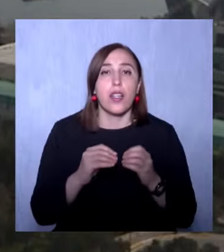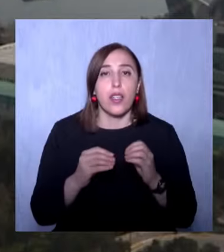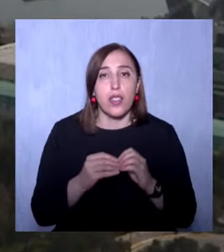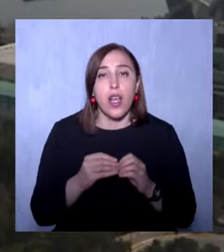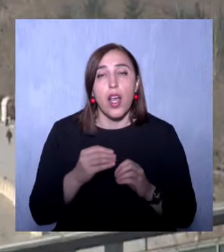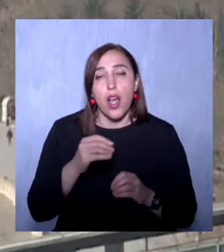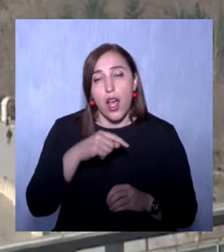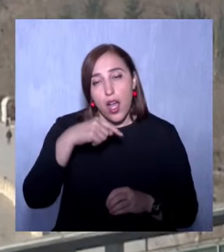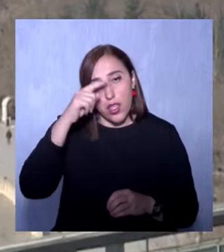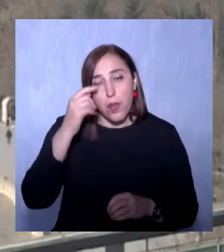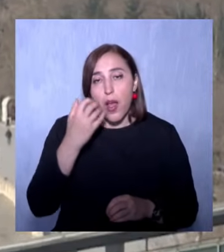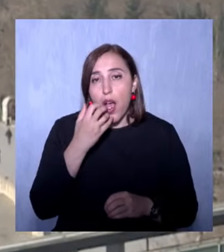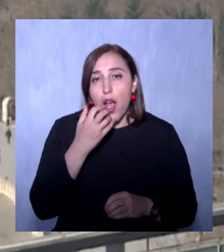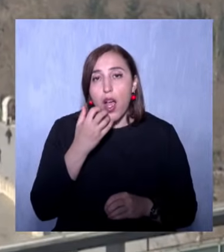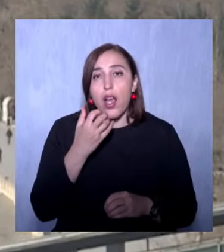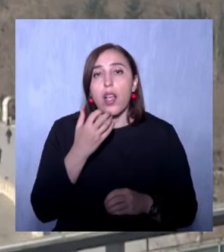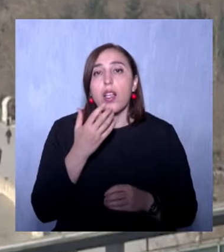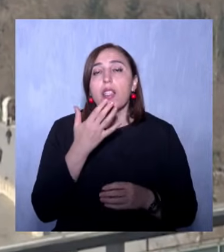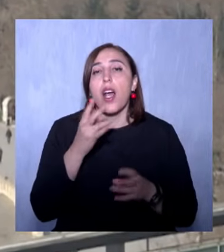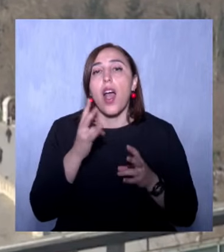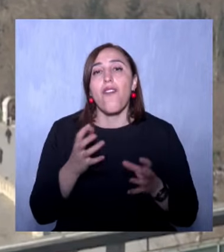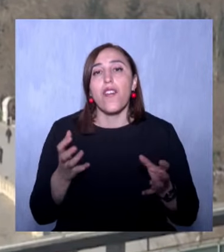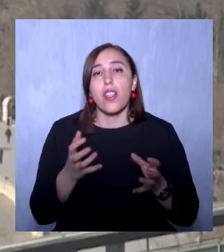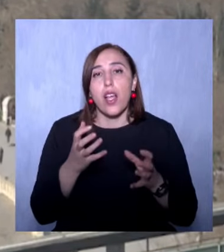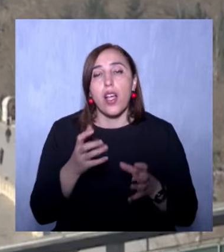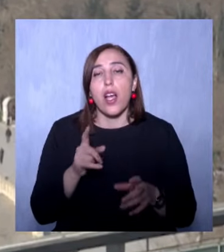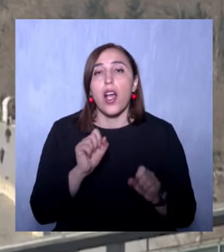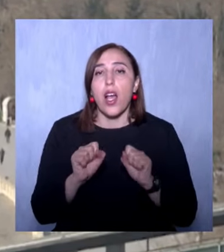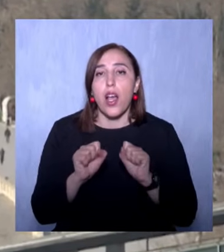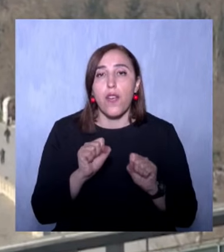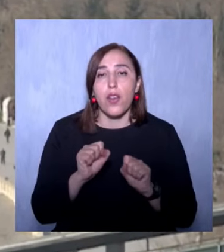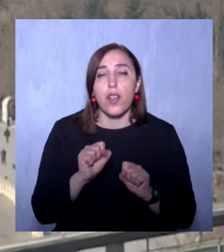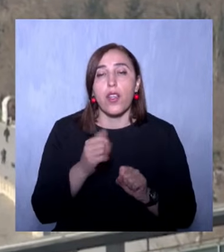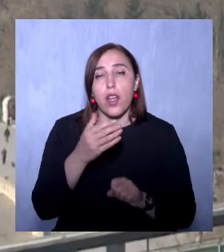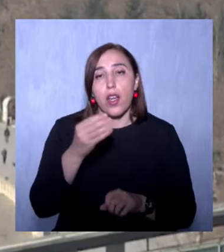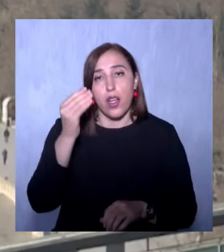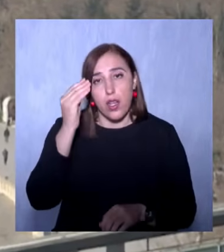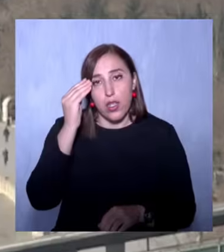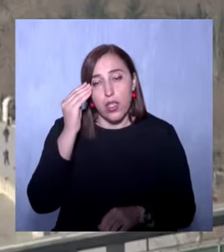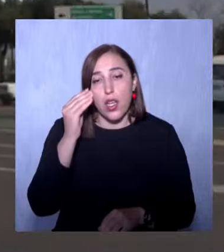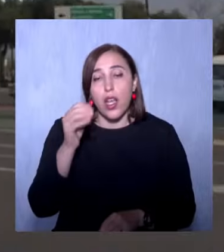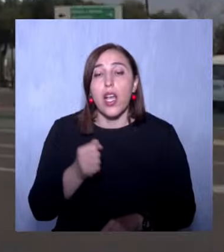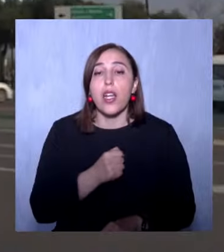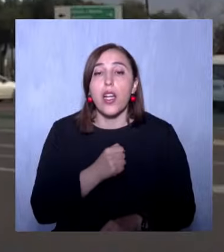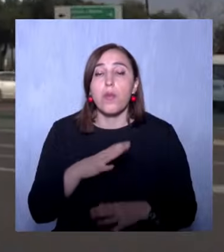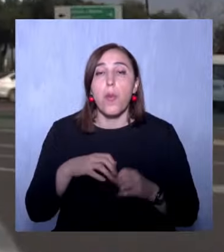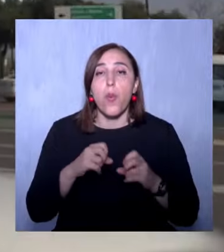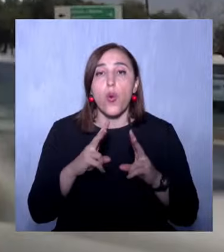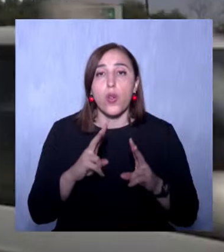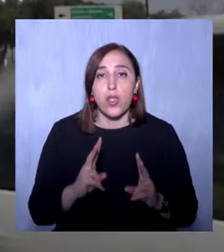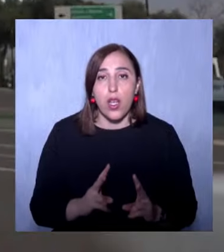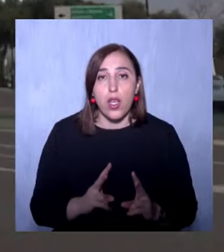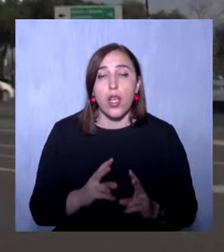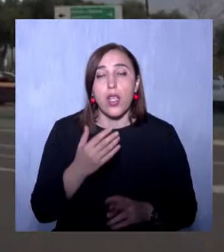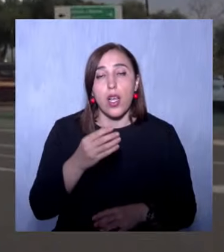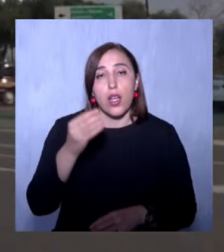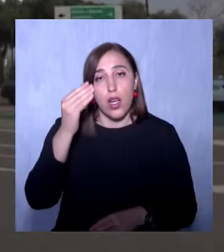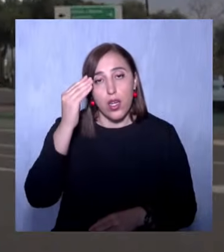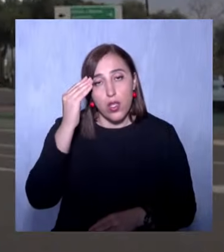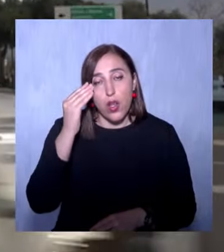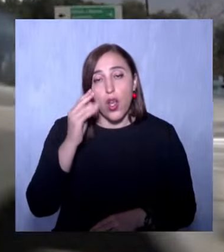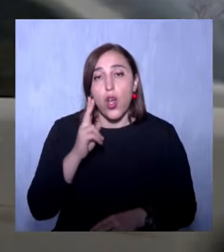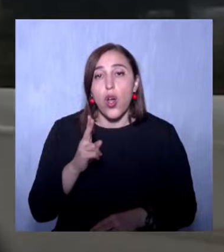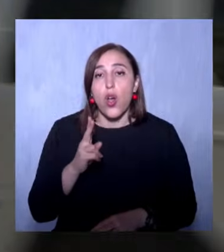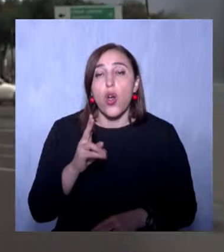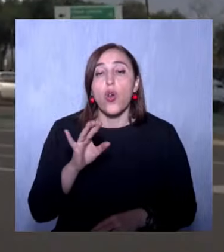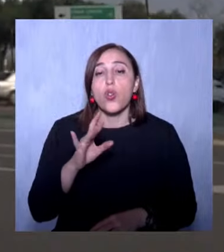ազգային անվտանգության նախարարության նախկին ղեկավարներից մեկը՝ Սուլհեդդին Ակփերը։ Ռազմական փորձագետ Ազադիս Ազադեի համոզմամբ էլ